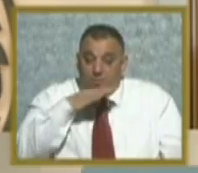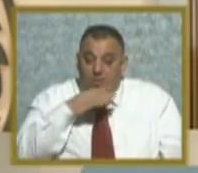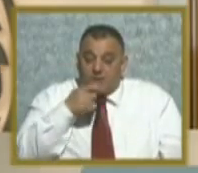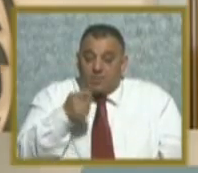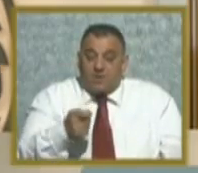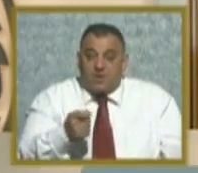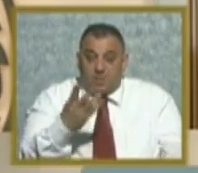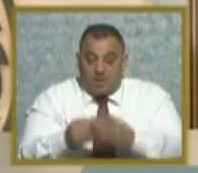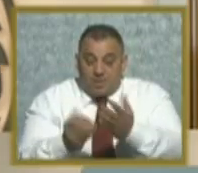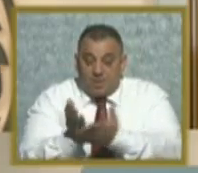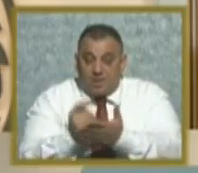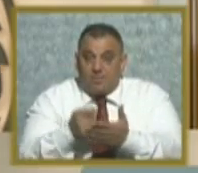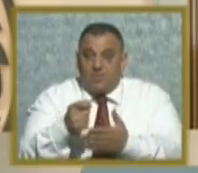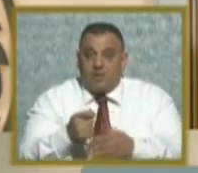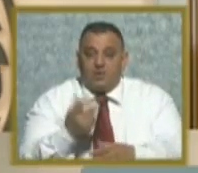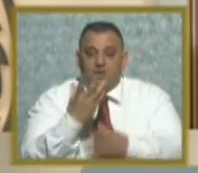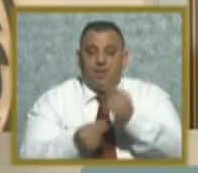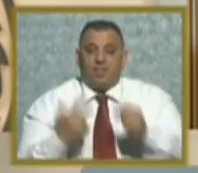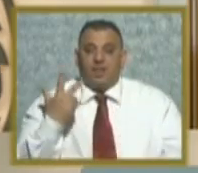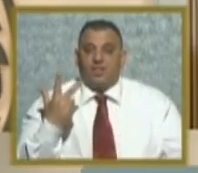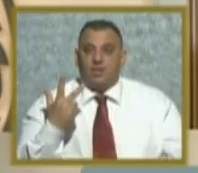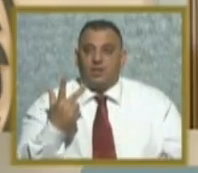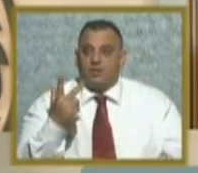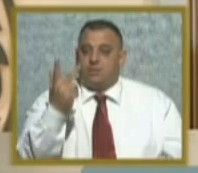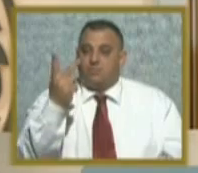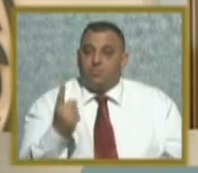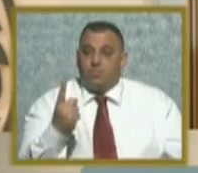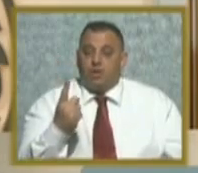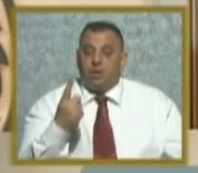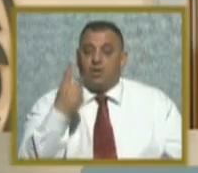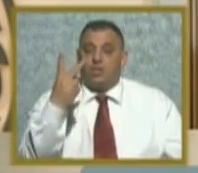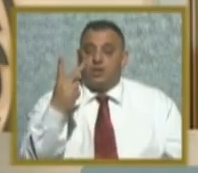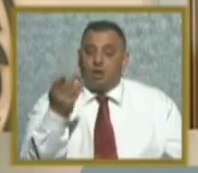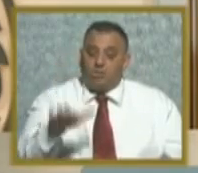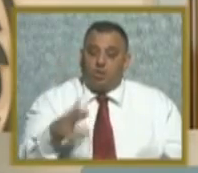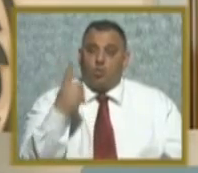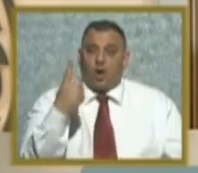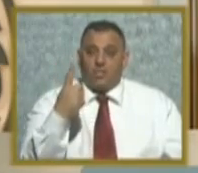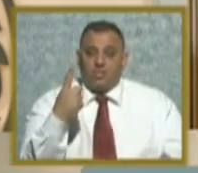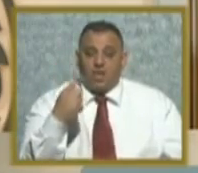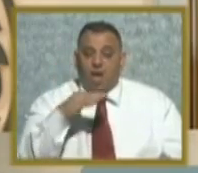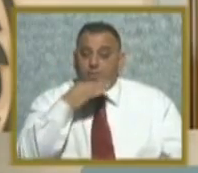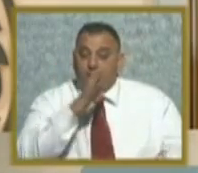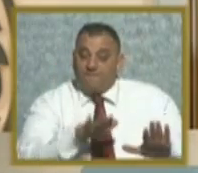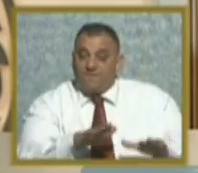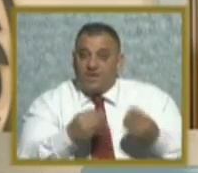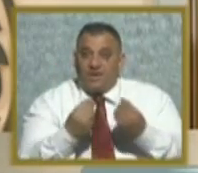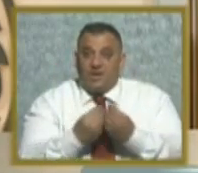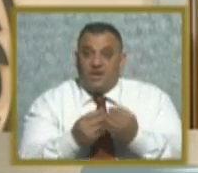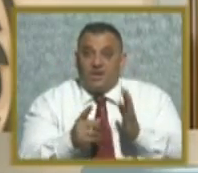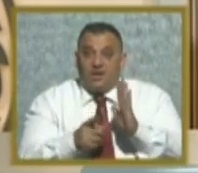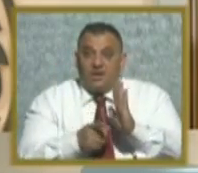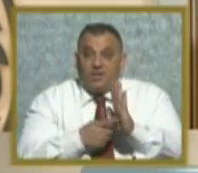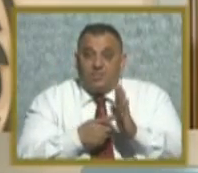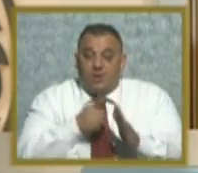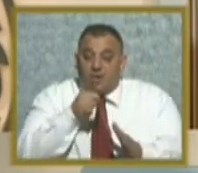الآن أو رجل عنده ثلاث أولاد، واحد من الأولاد مات في حياة والد بحادث أو شيء طبيعي مثلا مات، هذا الولد